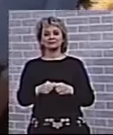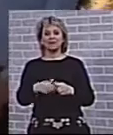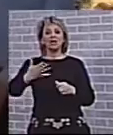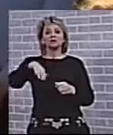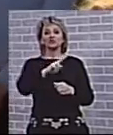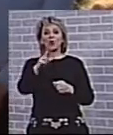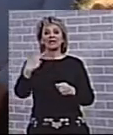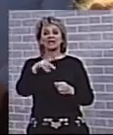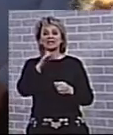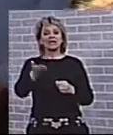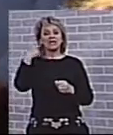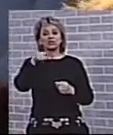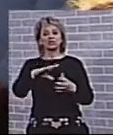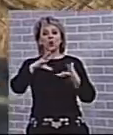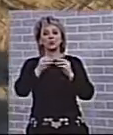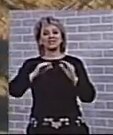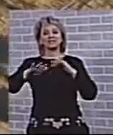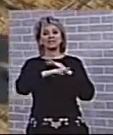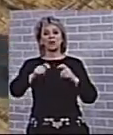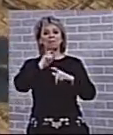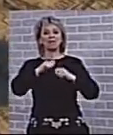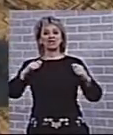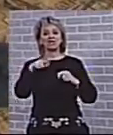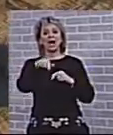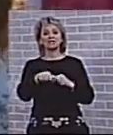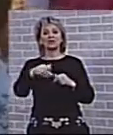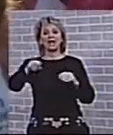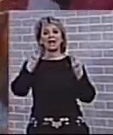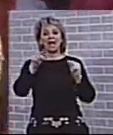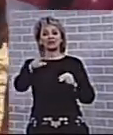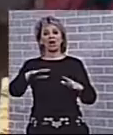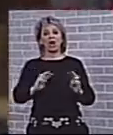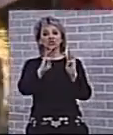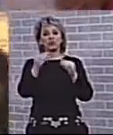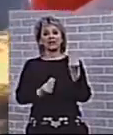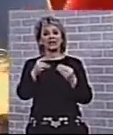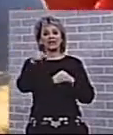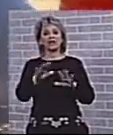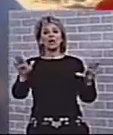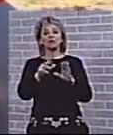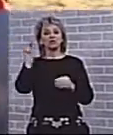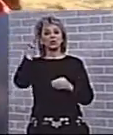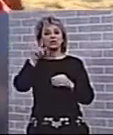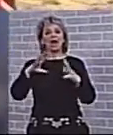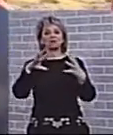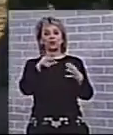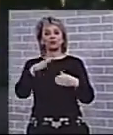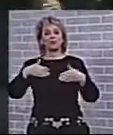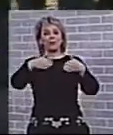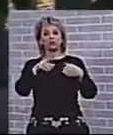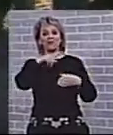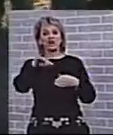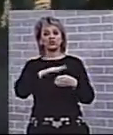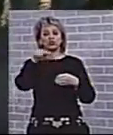Все как 30 лет назад в общей стране. Пионерский галстук, клятва, костер и игры. Песни учили в автобусе по пути в